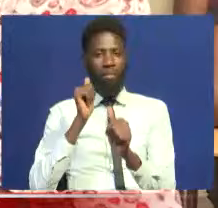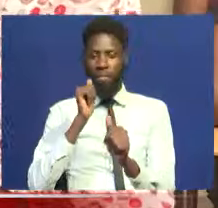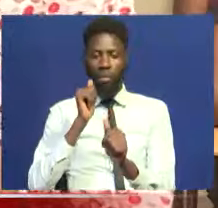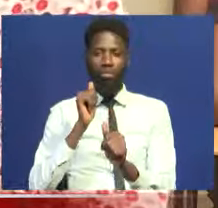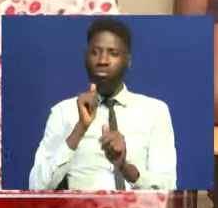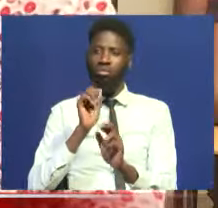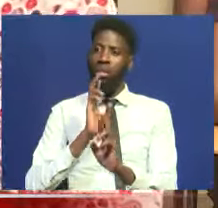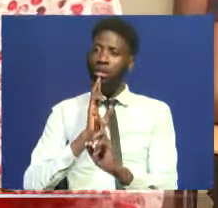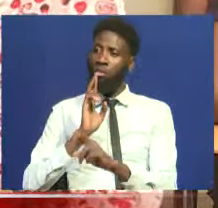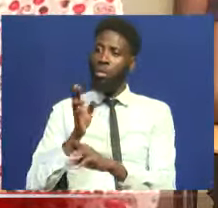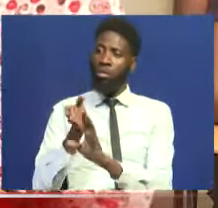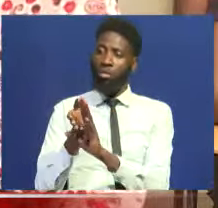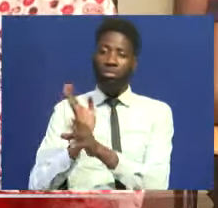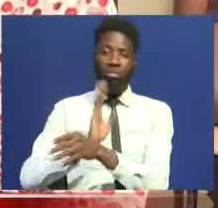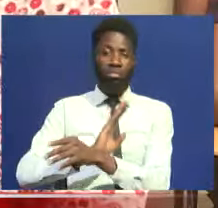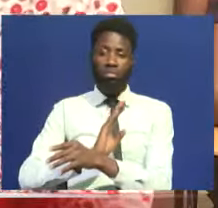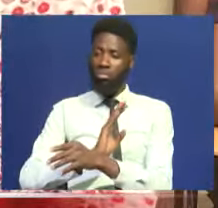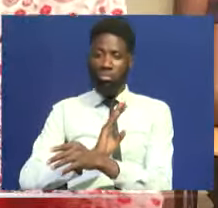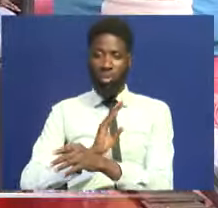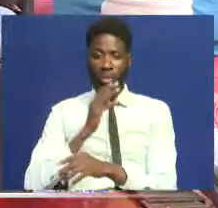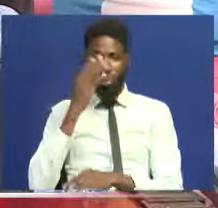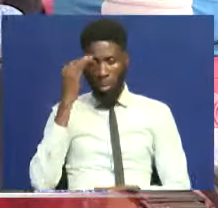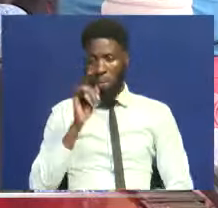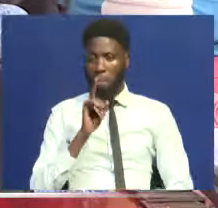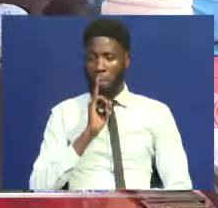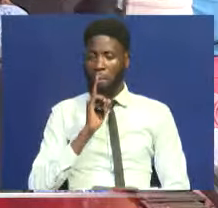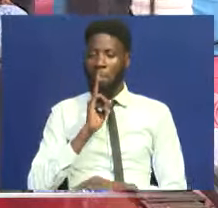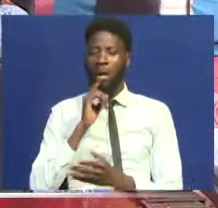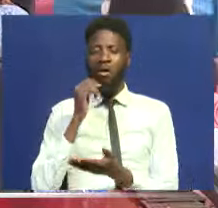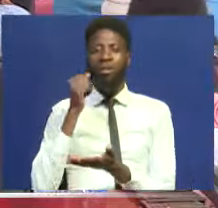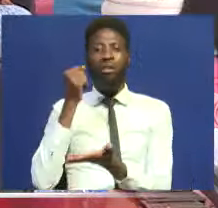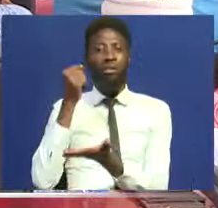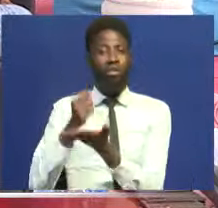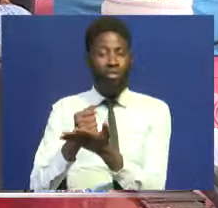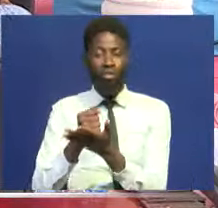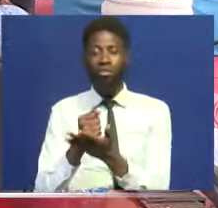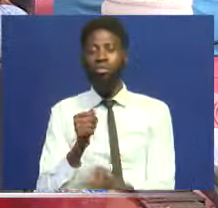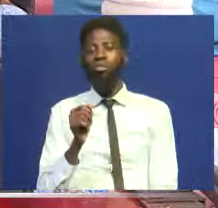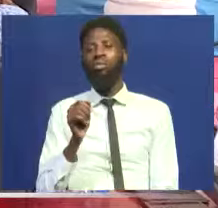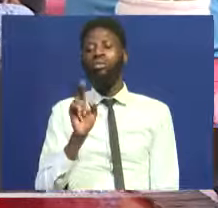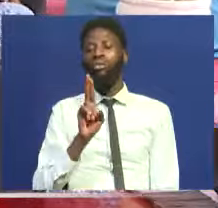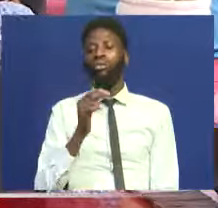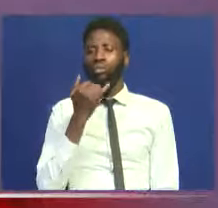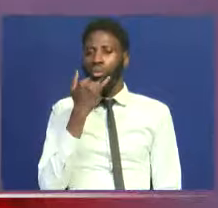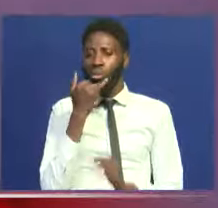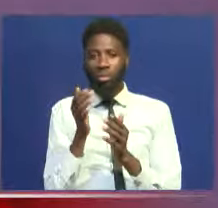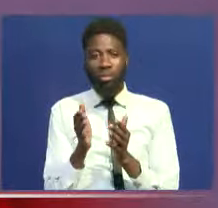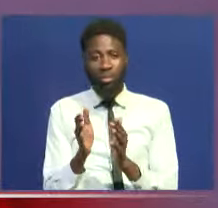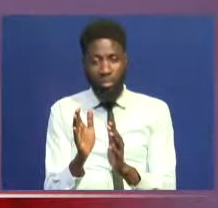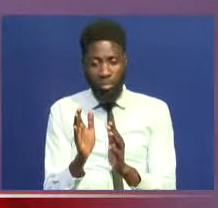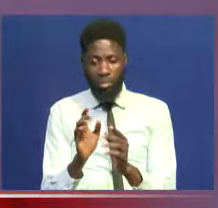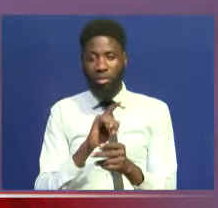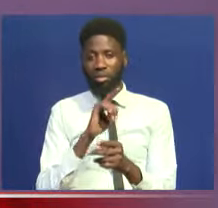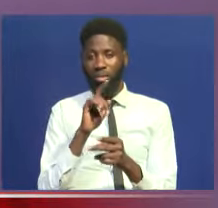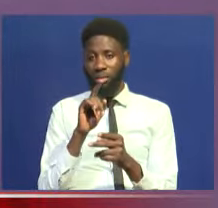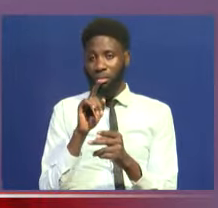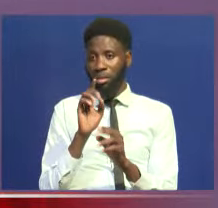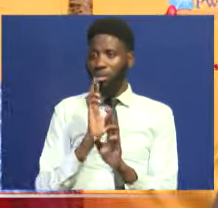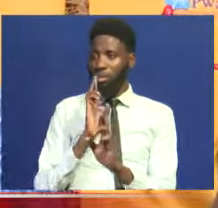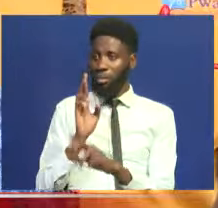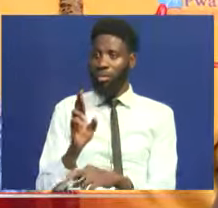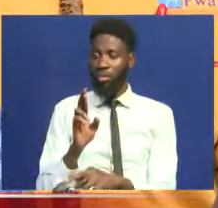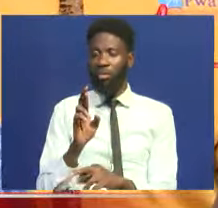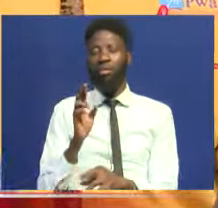hayo yanayohusiana na matumizi mabaya ya afisi dhidi ya aliyekuwa mkurugenzi mkuu wa kampuni ya Kenya Pipeline, Charles